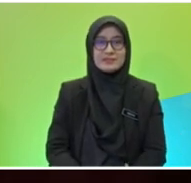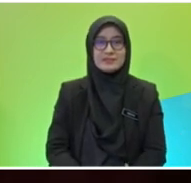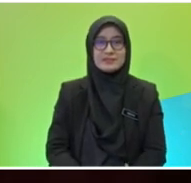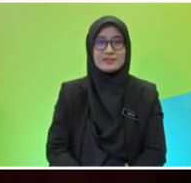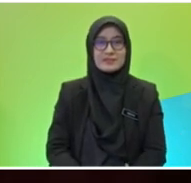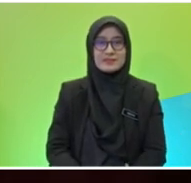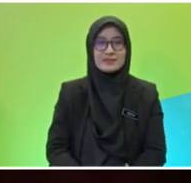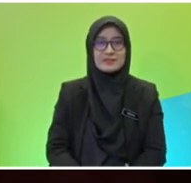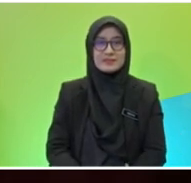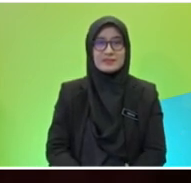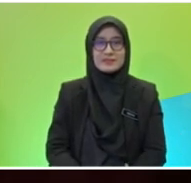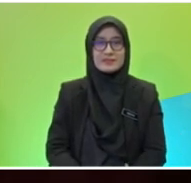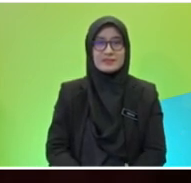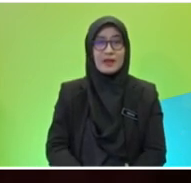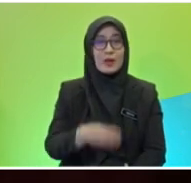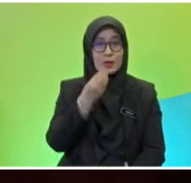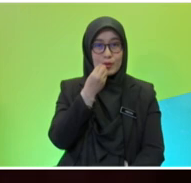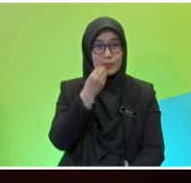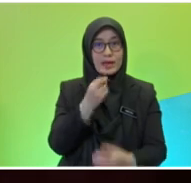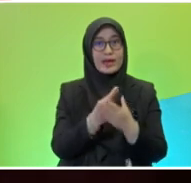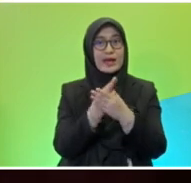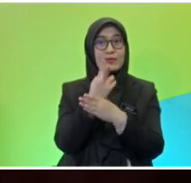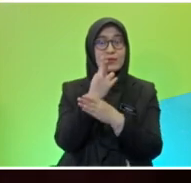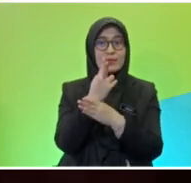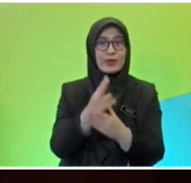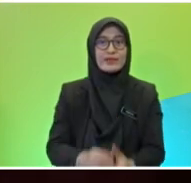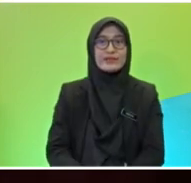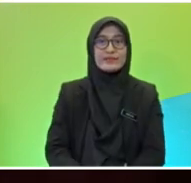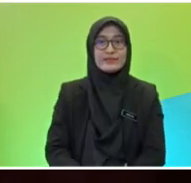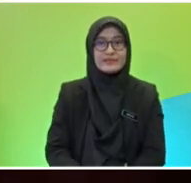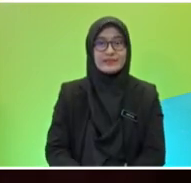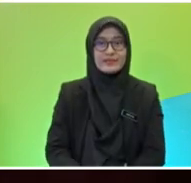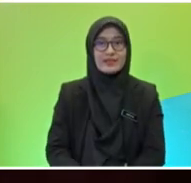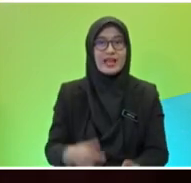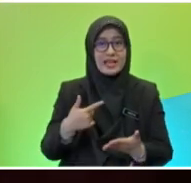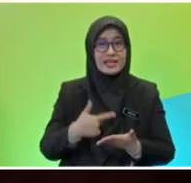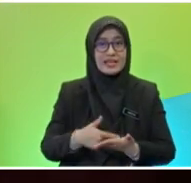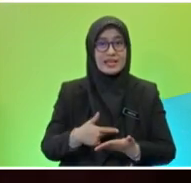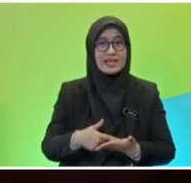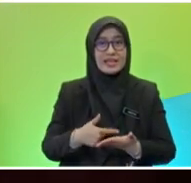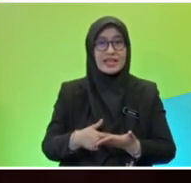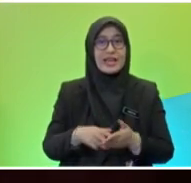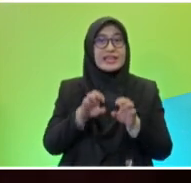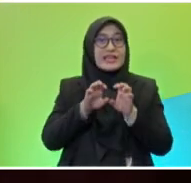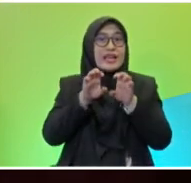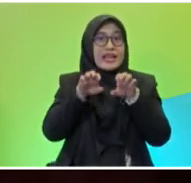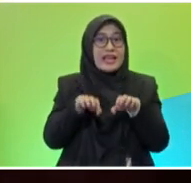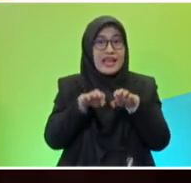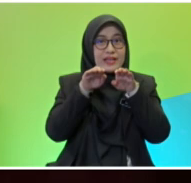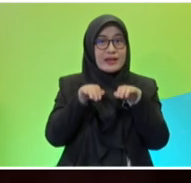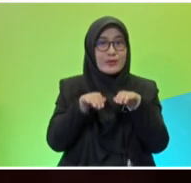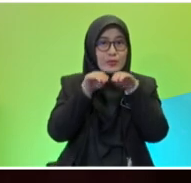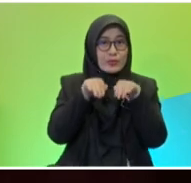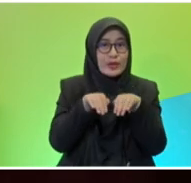Okay. Seterusnya. Makan rumput. Makan rumput. Okay. Seterusnya adalah kanguru.